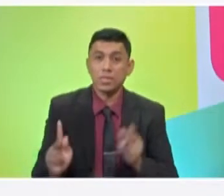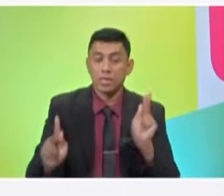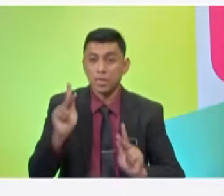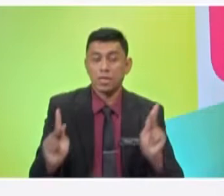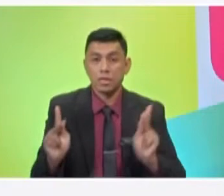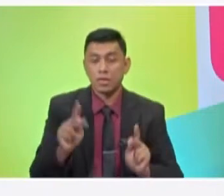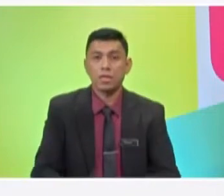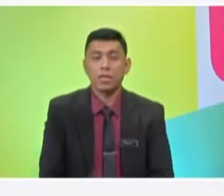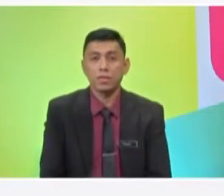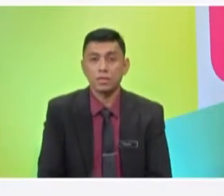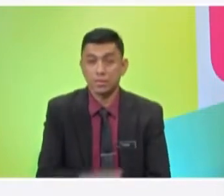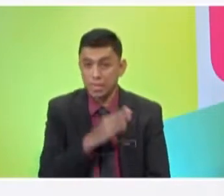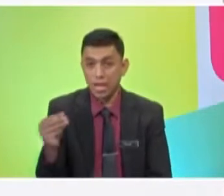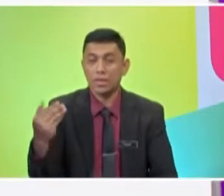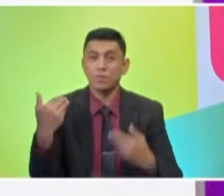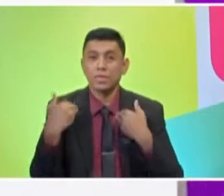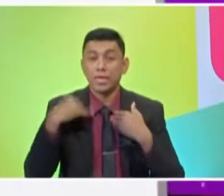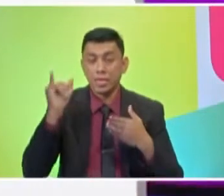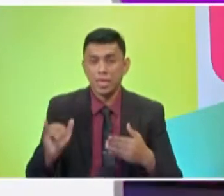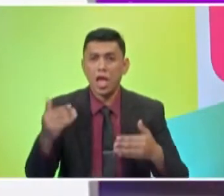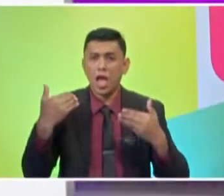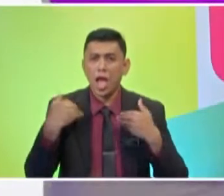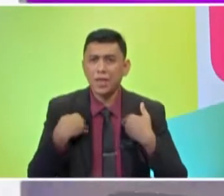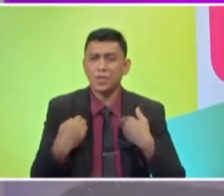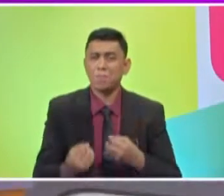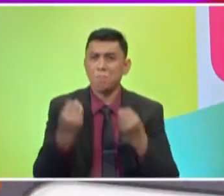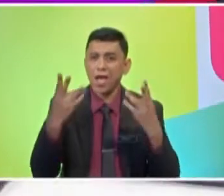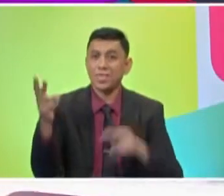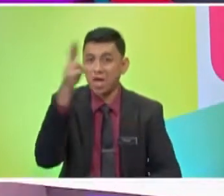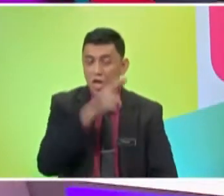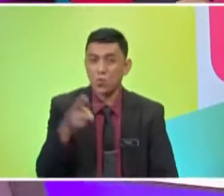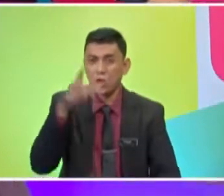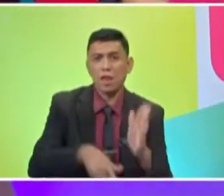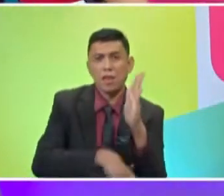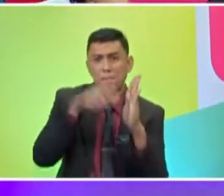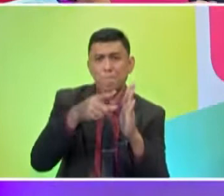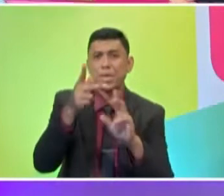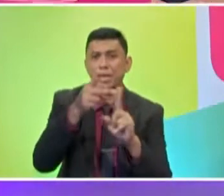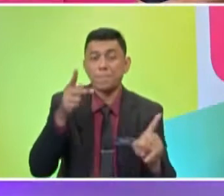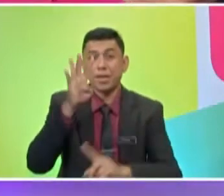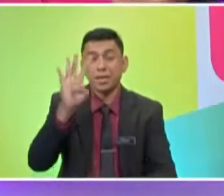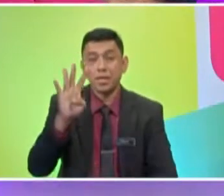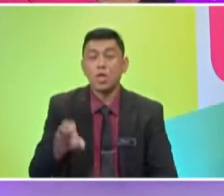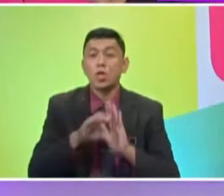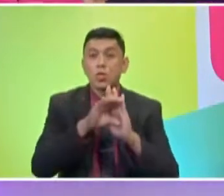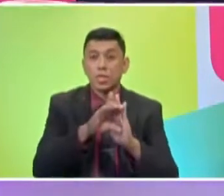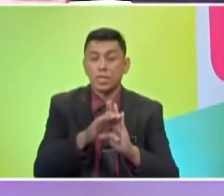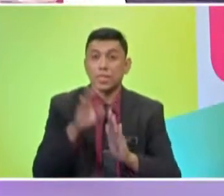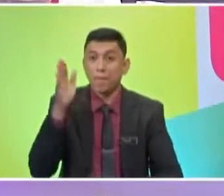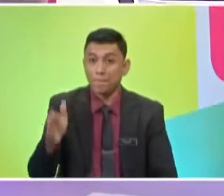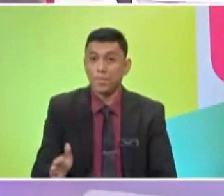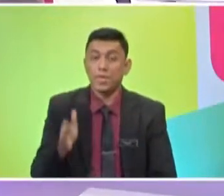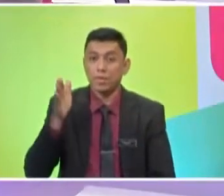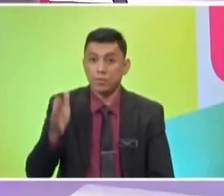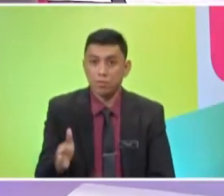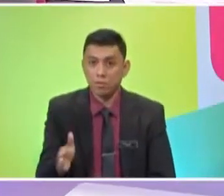Ha. Dan ada juga yang mempunyai roda yang lebih daripada empat. Contohnya ialah kereta api. Kereta api